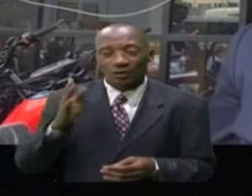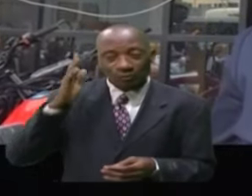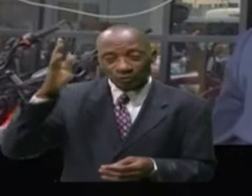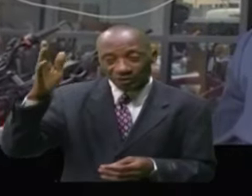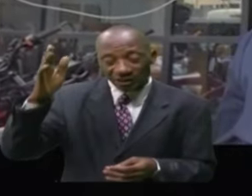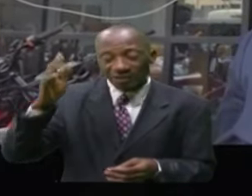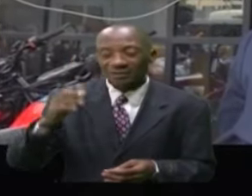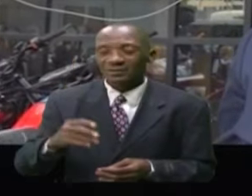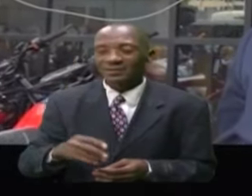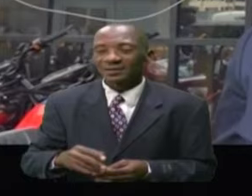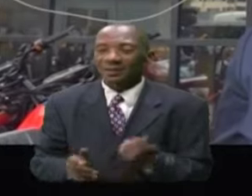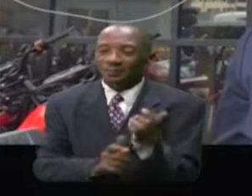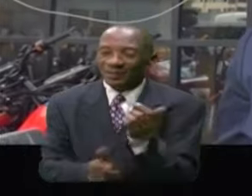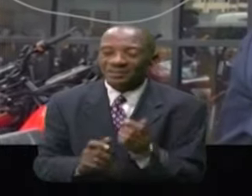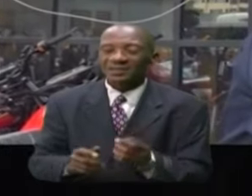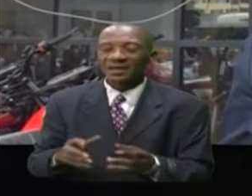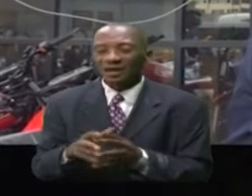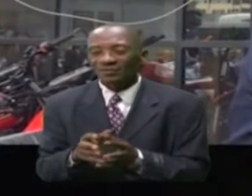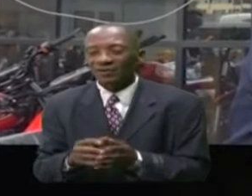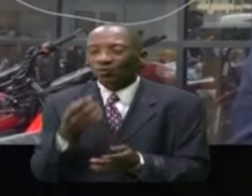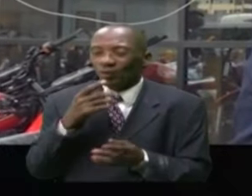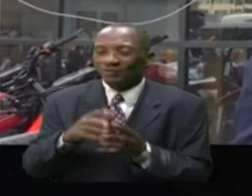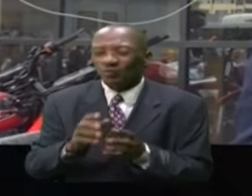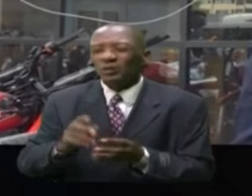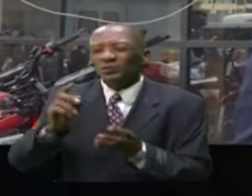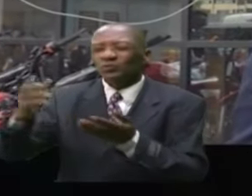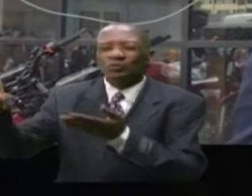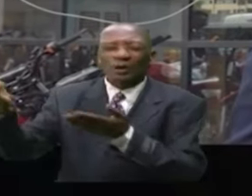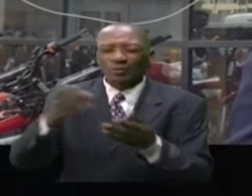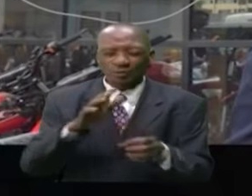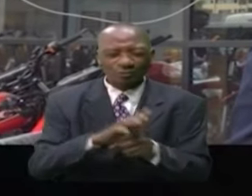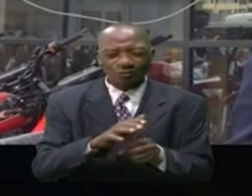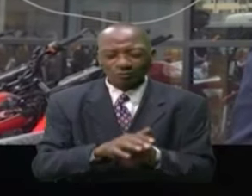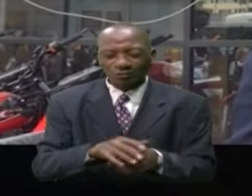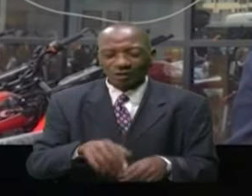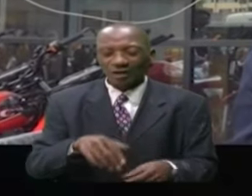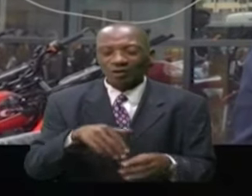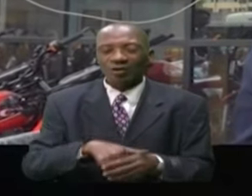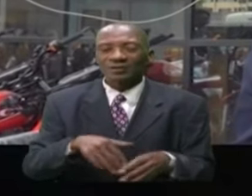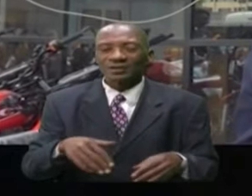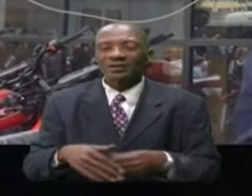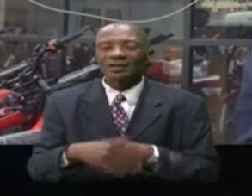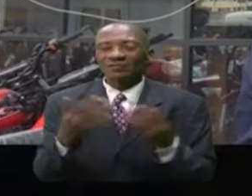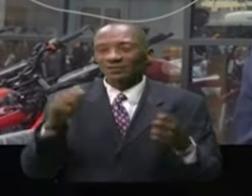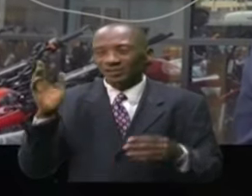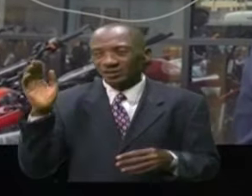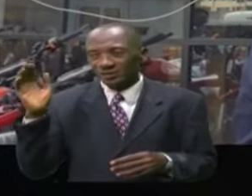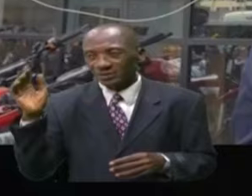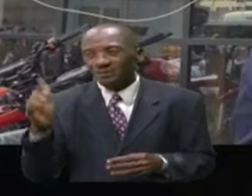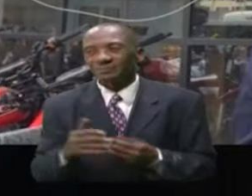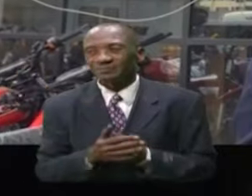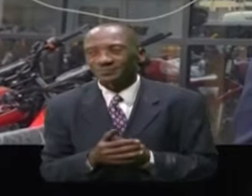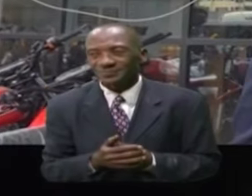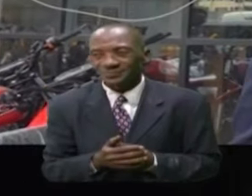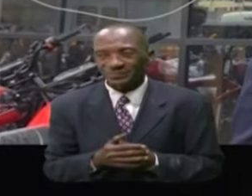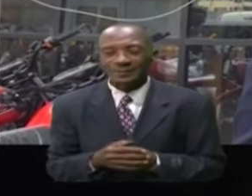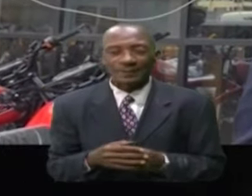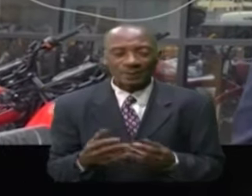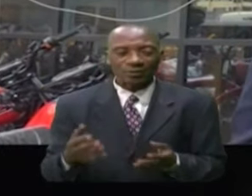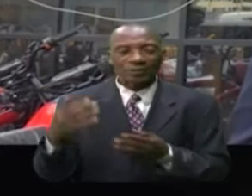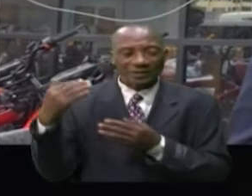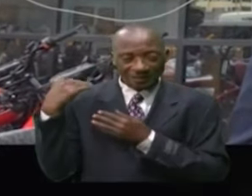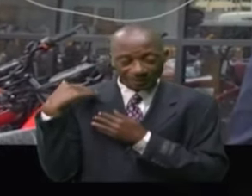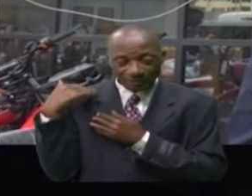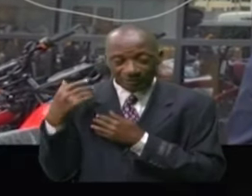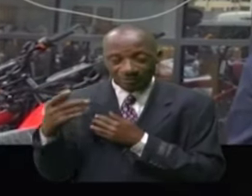premièrement dire merci au chef de l'État, Félix Antoine Tshisekedi Tshilombo, qui ne cesse de le dire que les sols devraient prendre